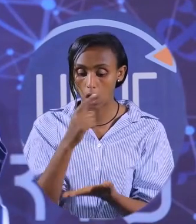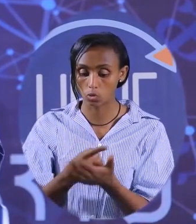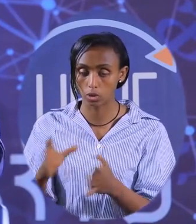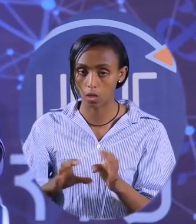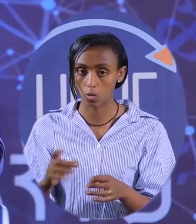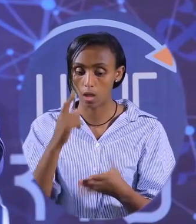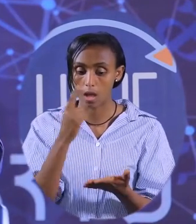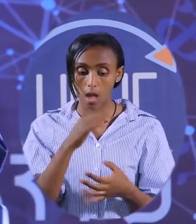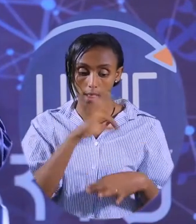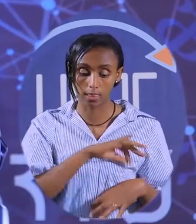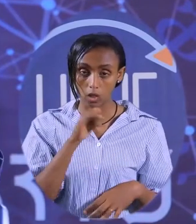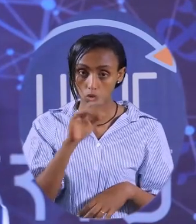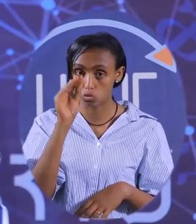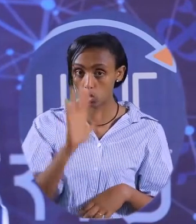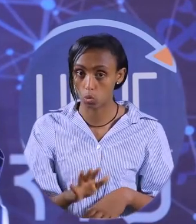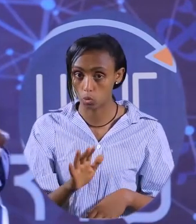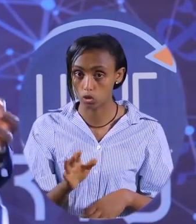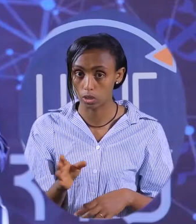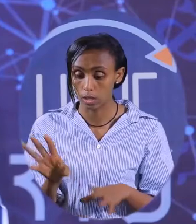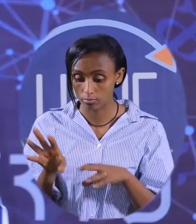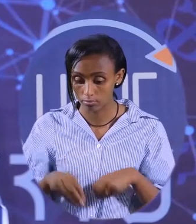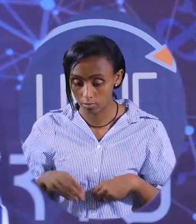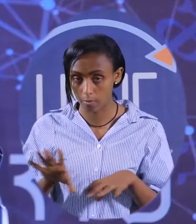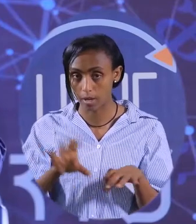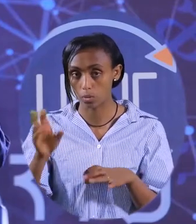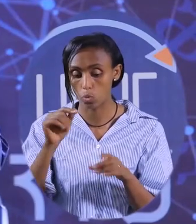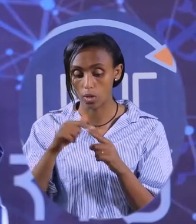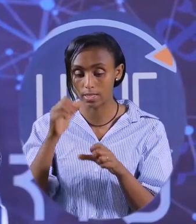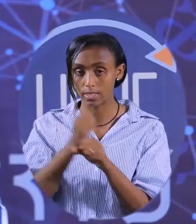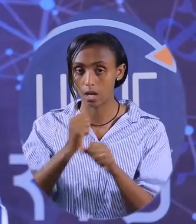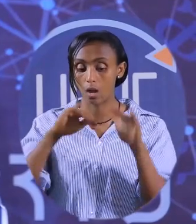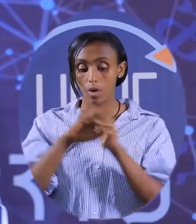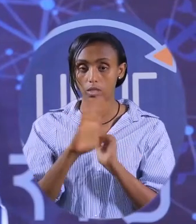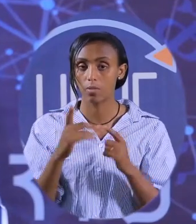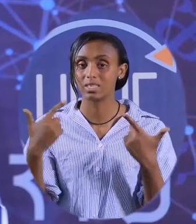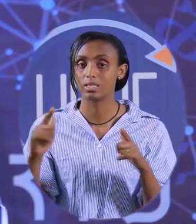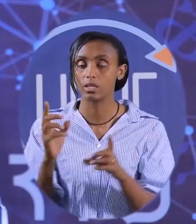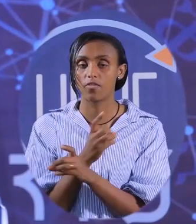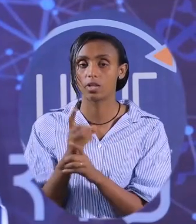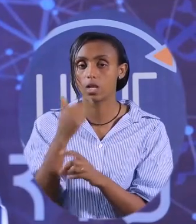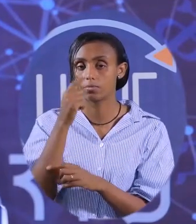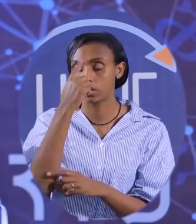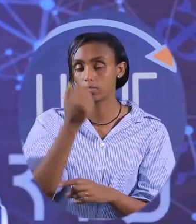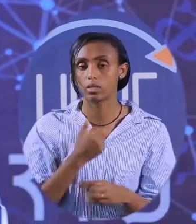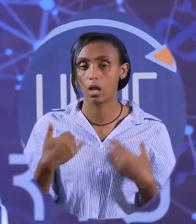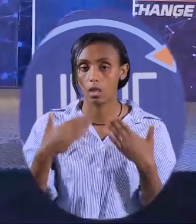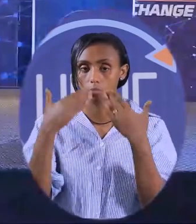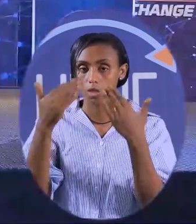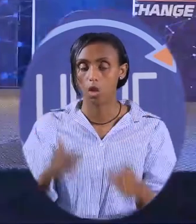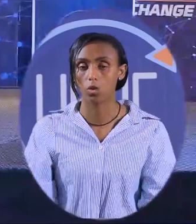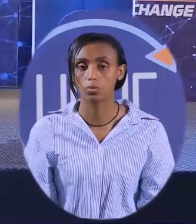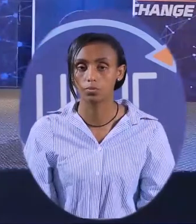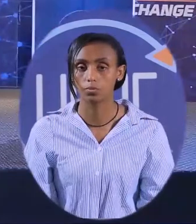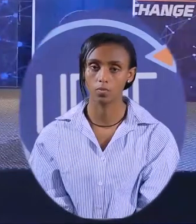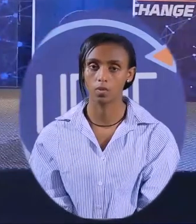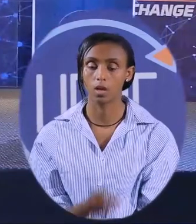አድርገው አንኢምፕሎይድ የሆኑትንም ሰዎች አብዞርብ ለማድረግ ወይም ወደ ስራ ለማስገባት እድል ይፈጥራል የሚል እምነት አለኝ። አመሰግናለሁ።